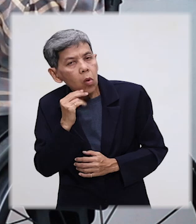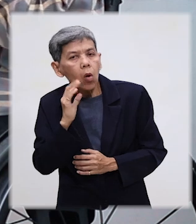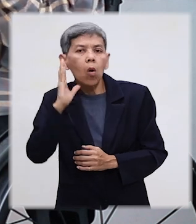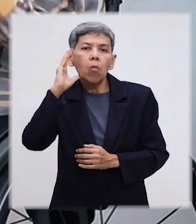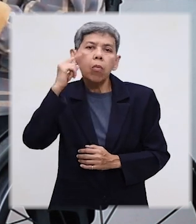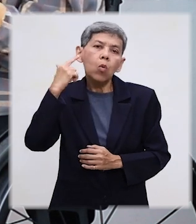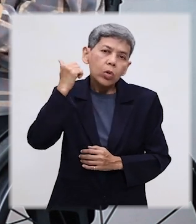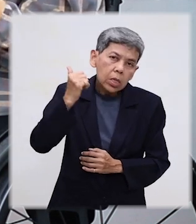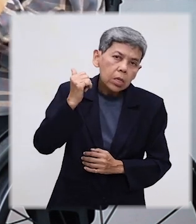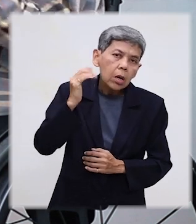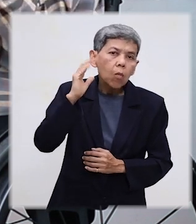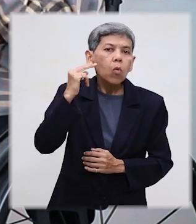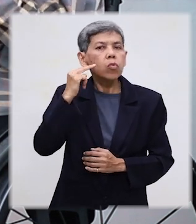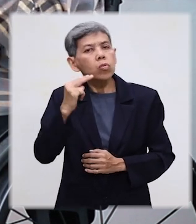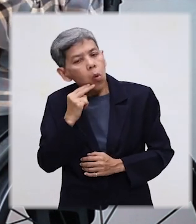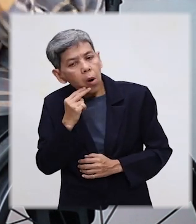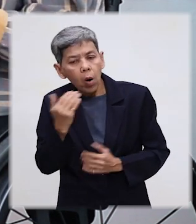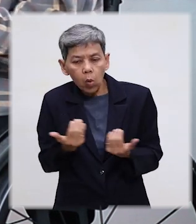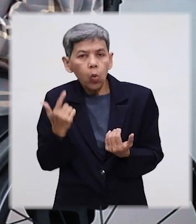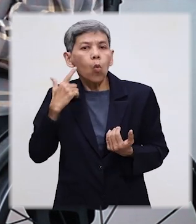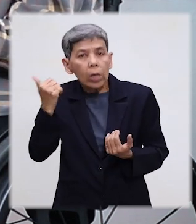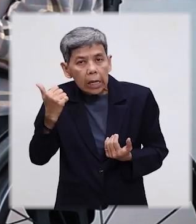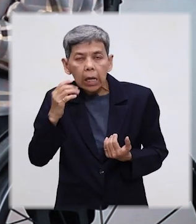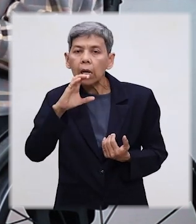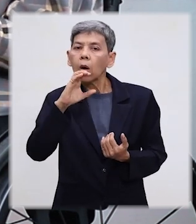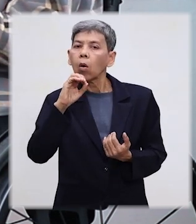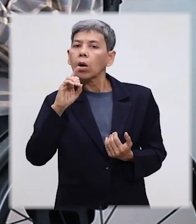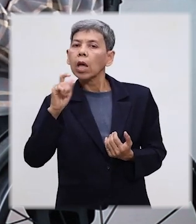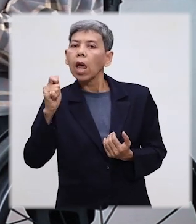ำให้อุ๋ยกลับไปสังเกตเอะใจว่าจริง